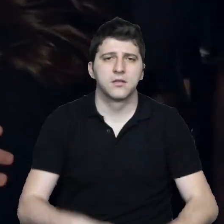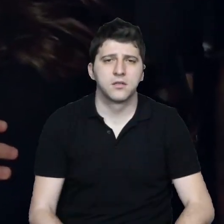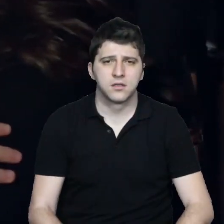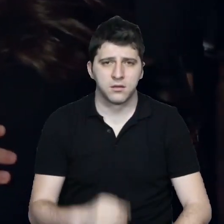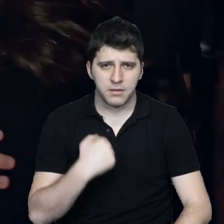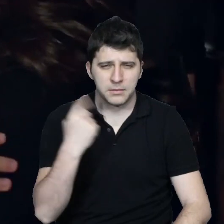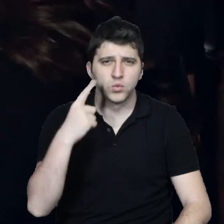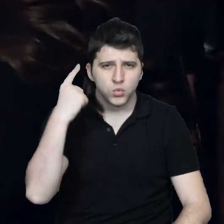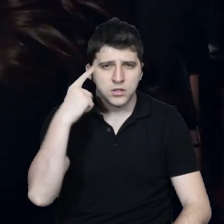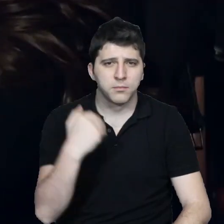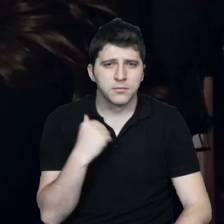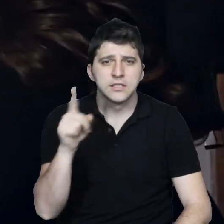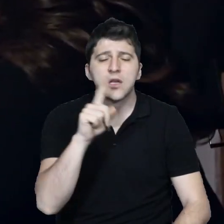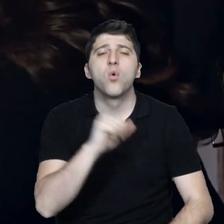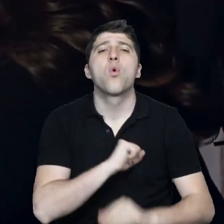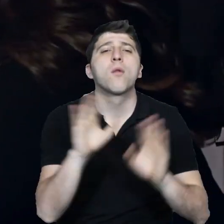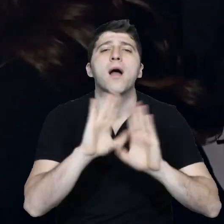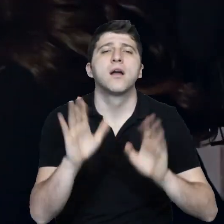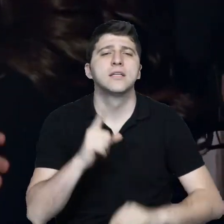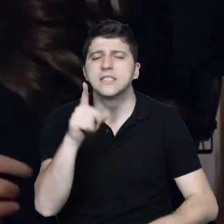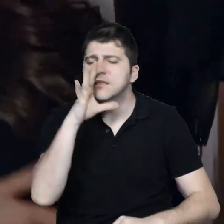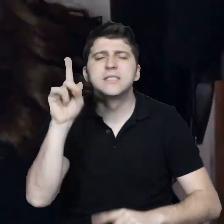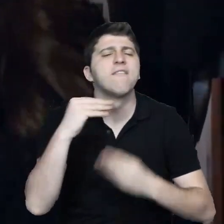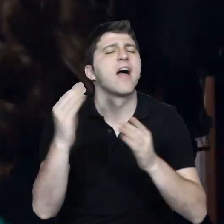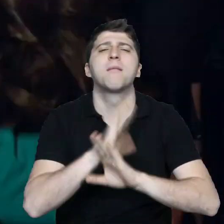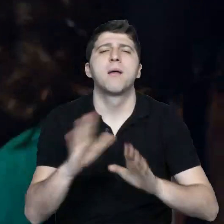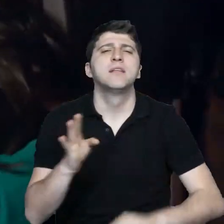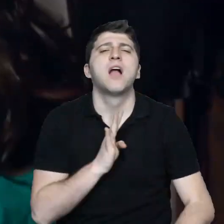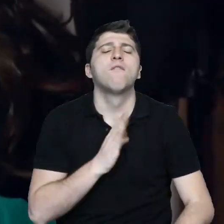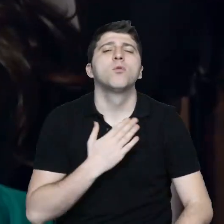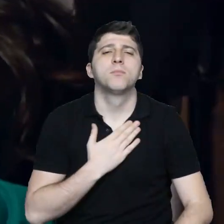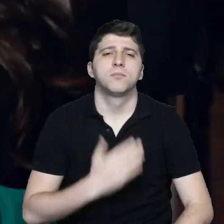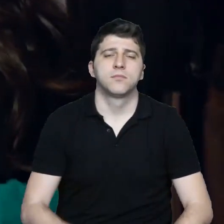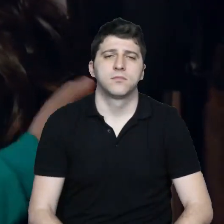şimdi bir şey düşüneceğim. Sakın korkma, tamam mı? Seni kimseye vermem yavrum benim.